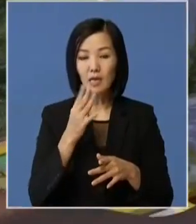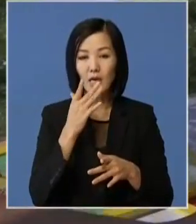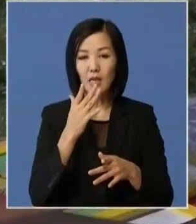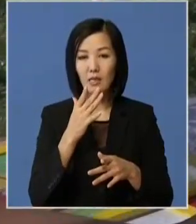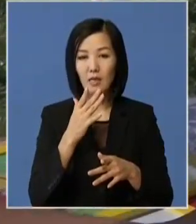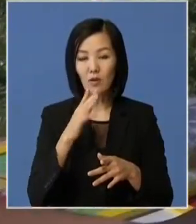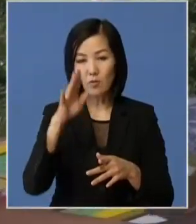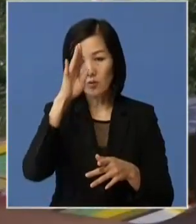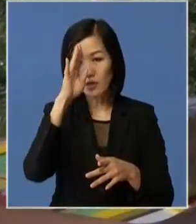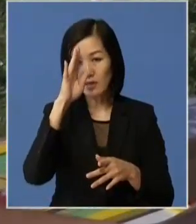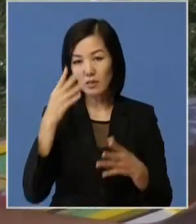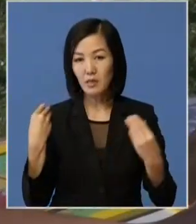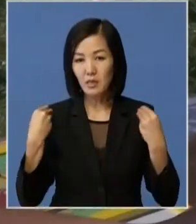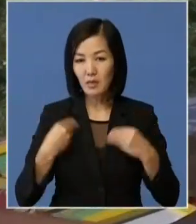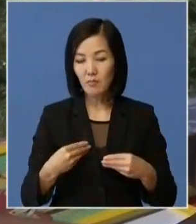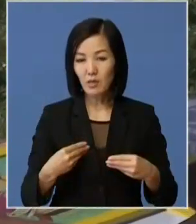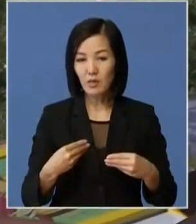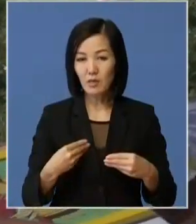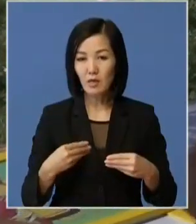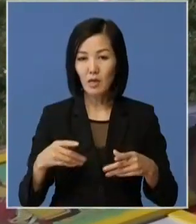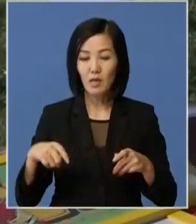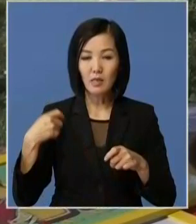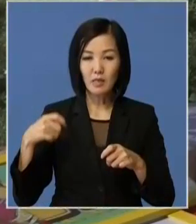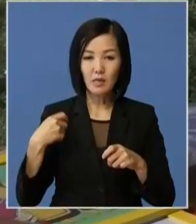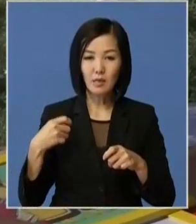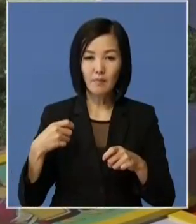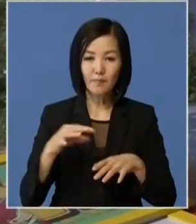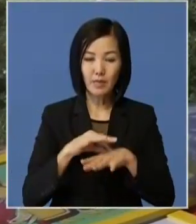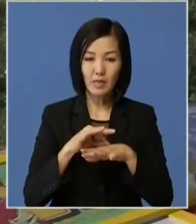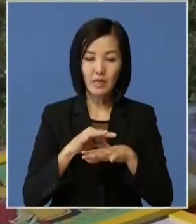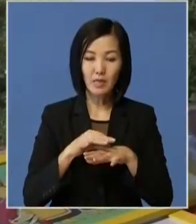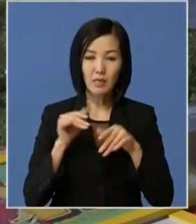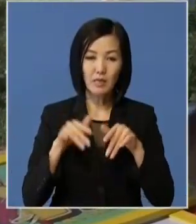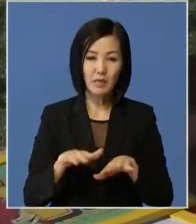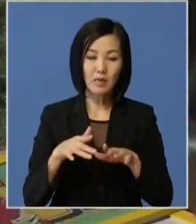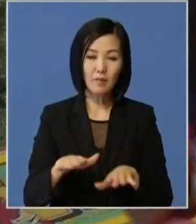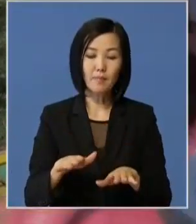этноцентрдің жігіттерін, киімдерін тігіп, теріден де және